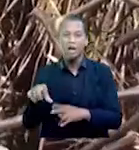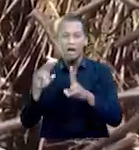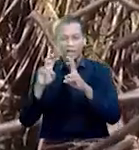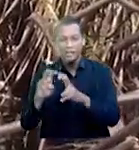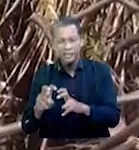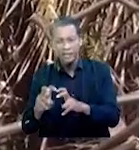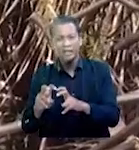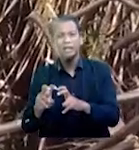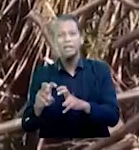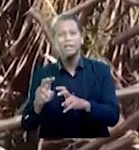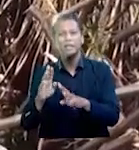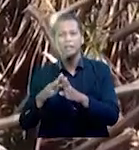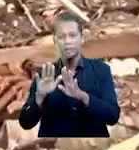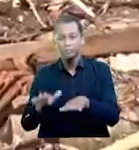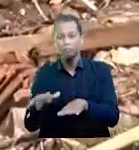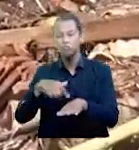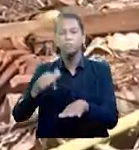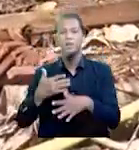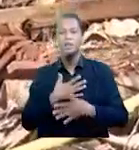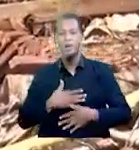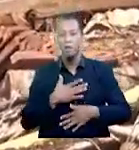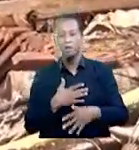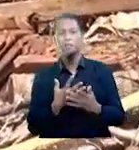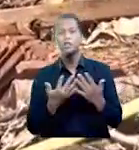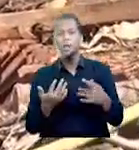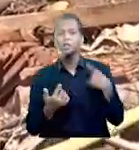agar masyarakat tidak terus-menerus diterpa bencana yang terjadi